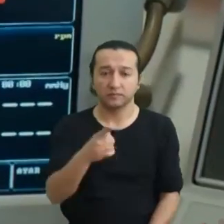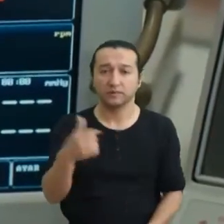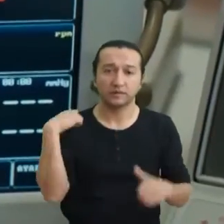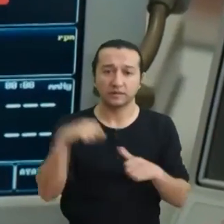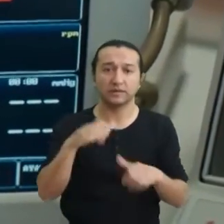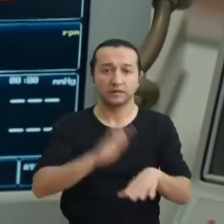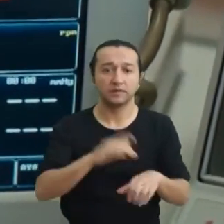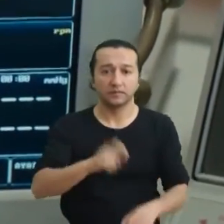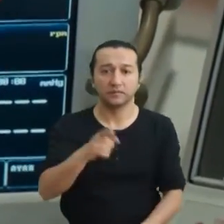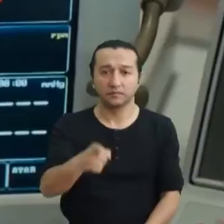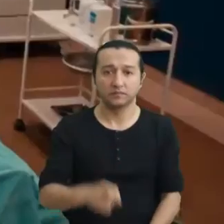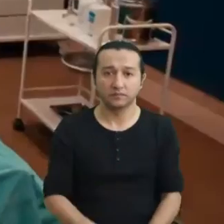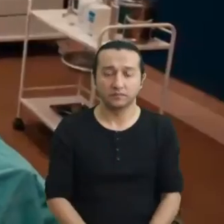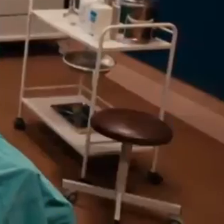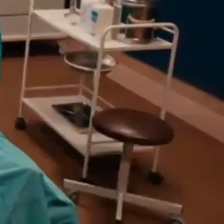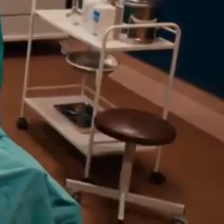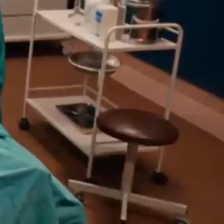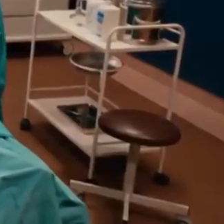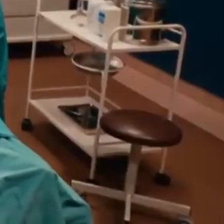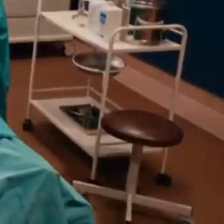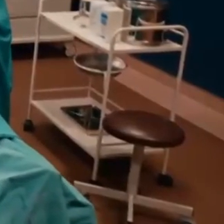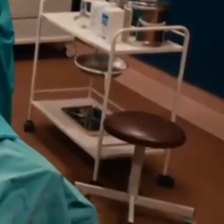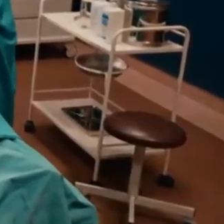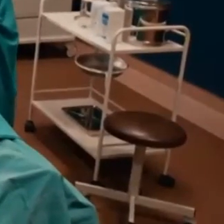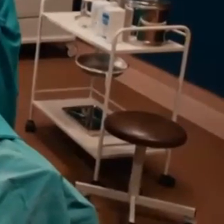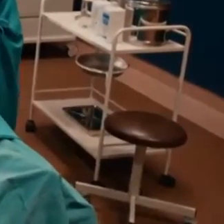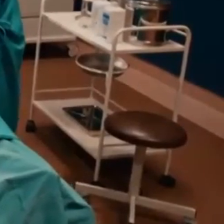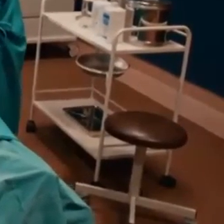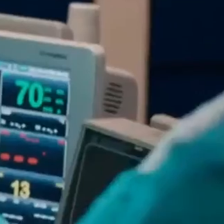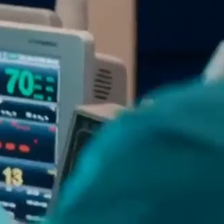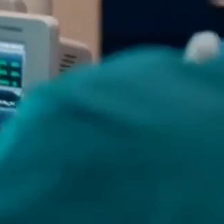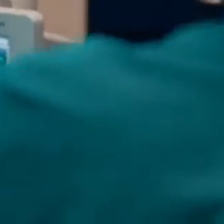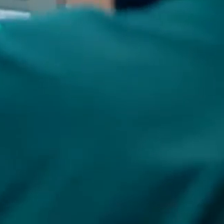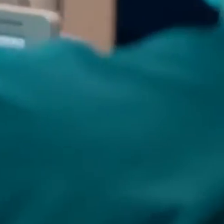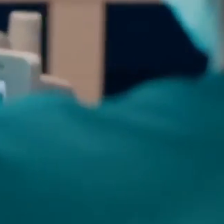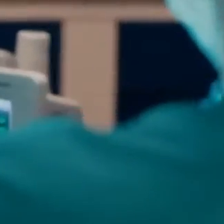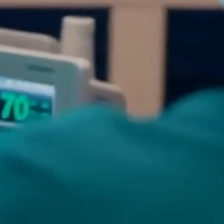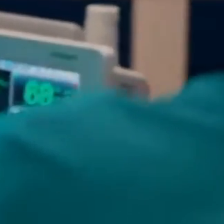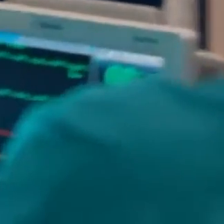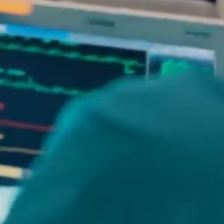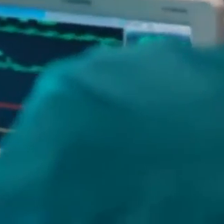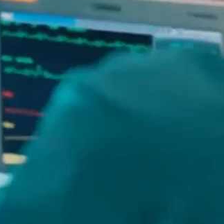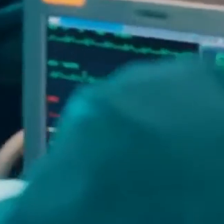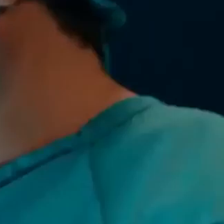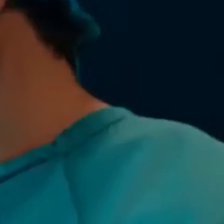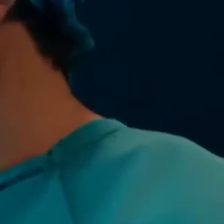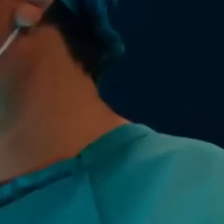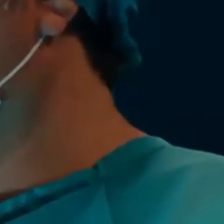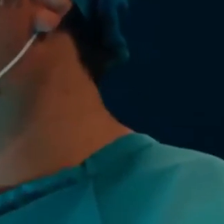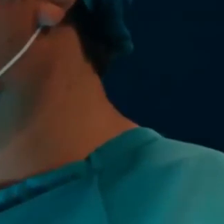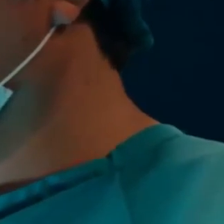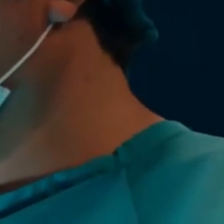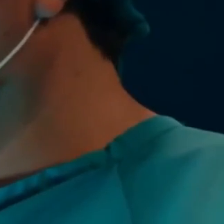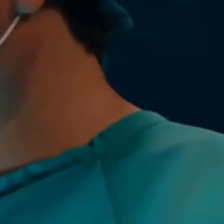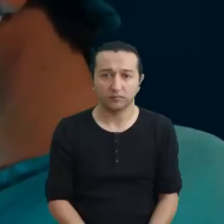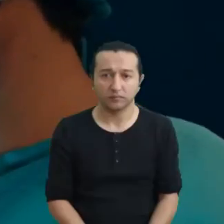Defibrilatör. Makinedeki çizgi yavaş yavaş düzleşiyor. Aletleri hızlıca masaya koydular. Biri pusatın üstündeki örtüyü açıp göğsüne hazırladı. Biri elektroşok